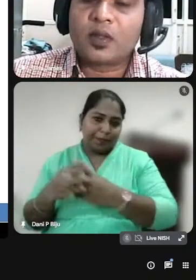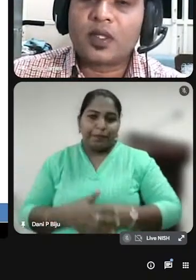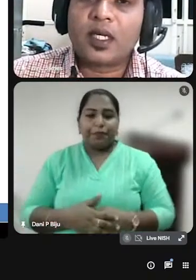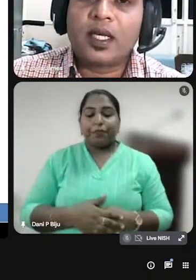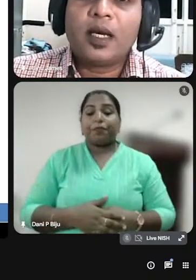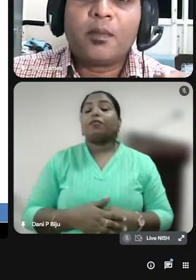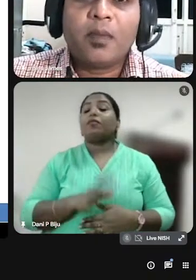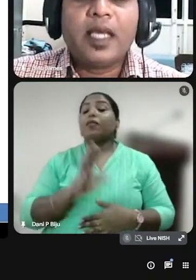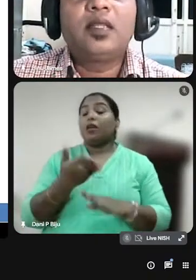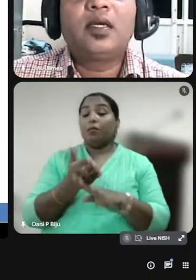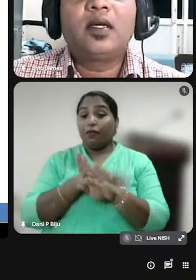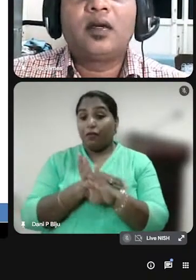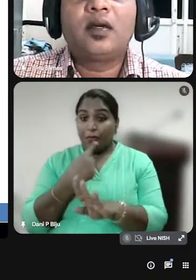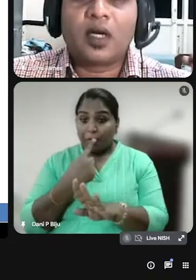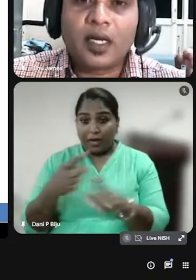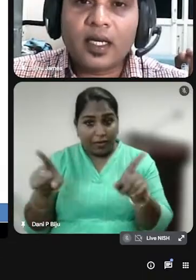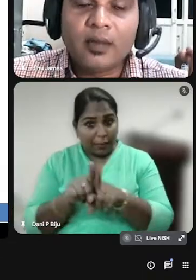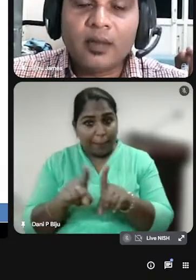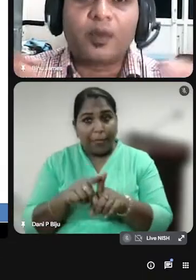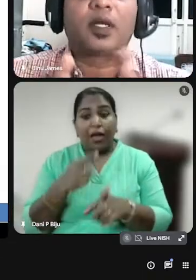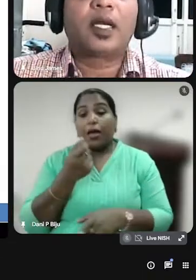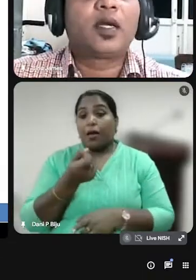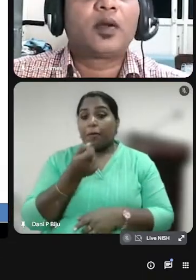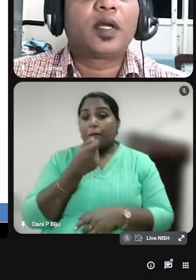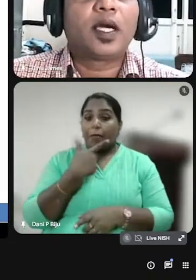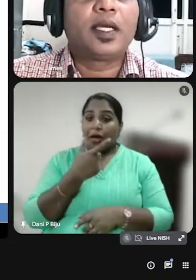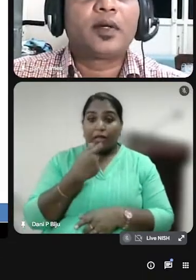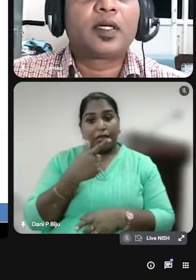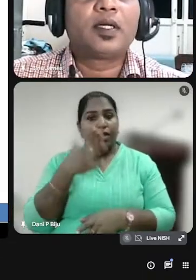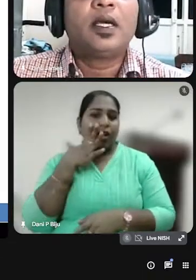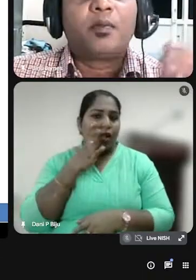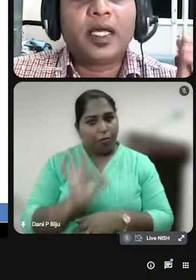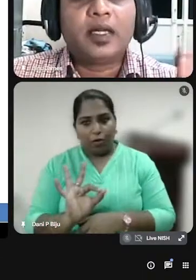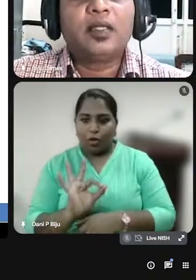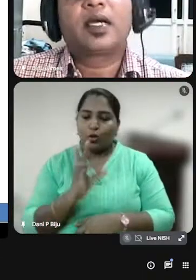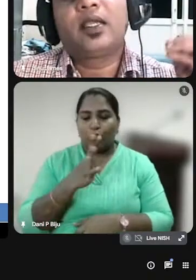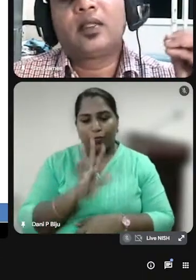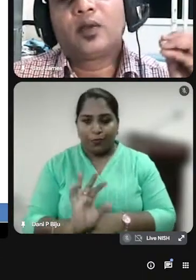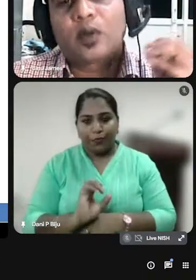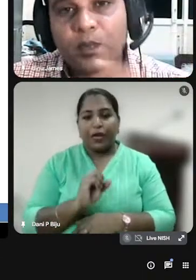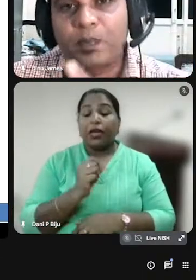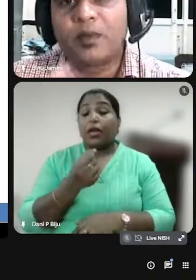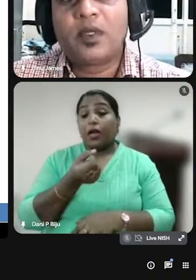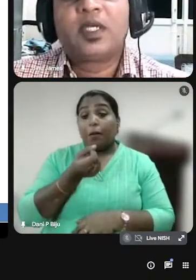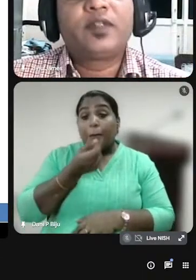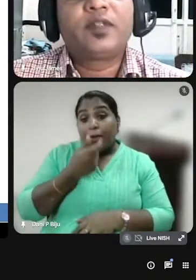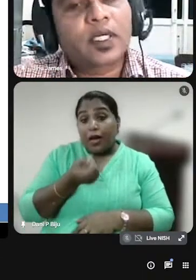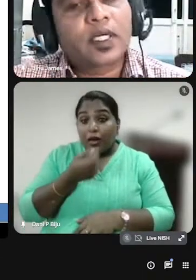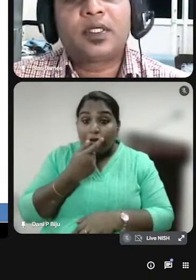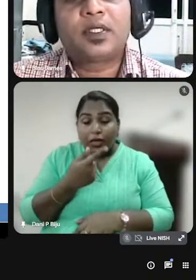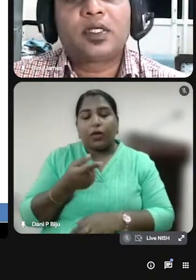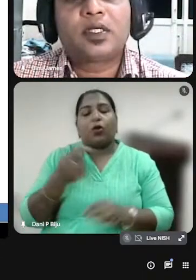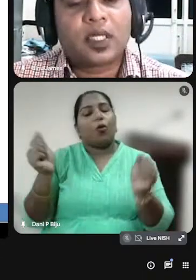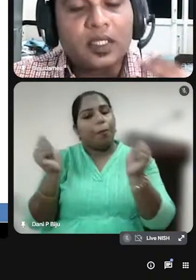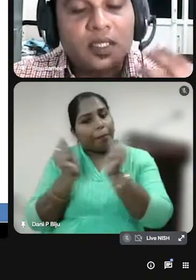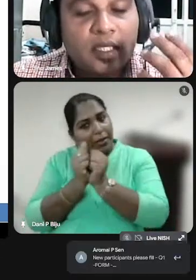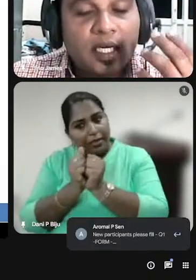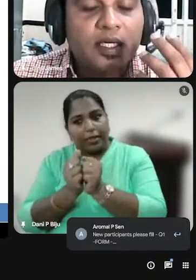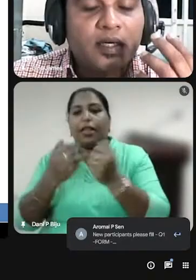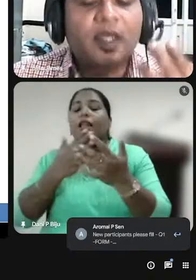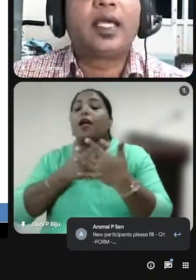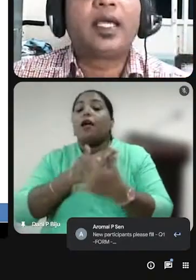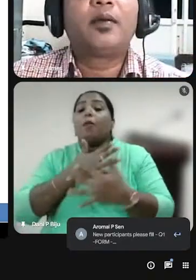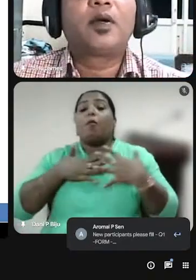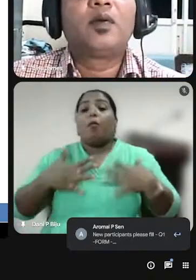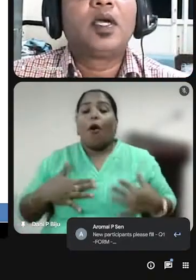ആദ്യം പറഞ്ഞത് തന്നെ മരുന്നുകൾ വളരെ ഇമ്പോർട്ടൻ്റ് ആയിട്ടുള്ള ഒരു കാര്യമാണ്. മരുന്ന് കഴിക്കുന്നതോടൊപ്പം ഫിസിയോതെറാപ്പി ചികിത്സയും, അതായത്